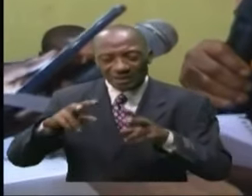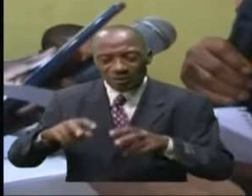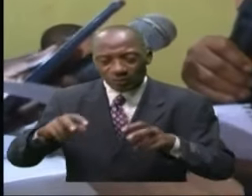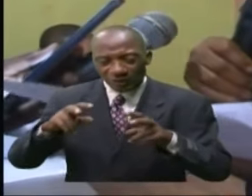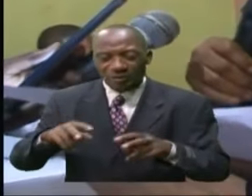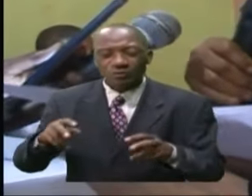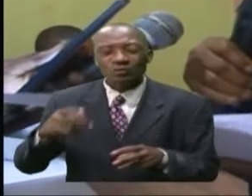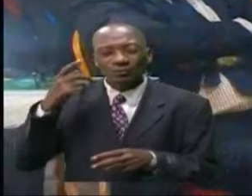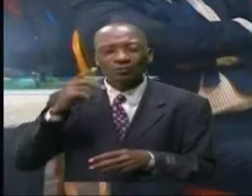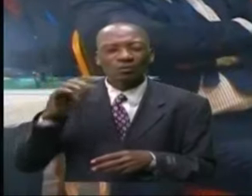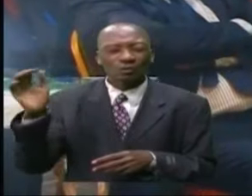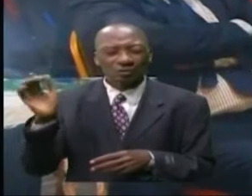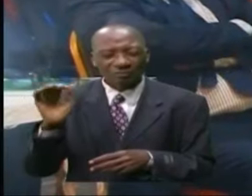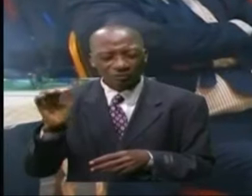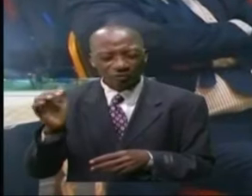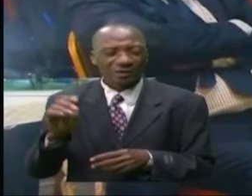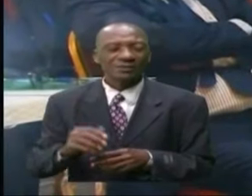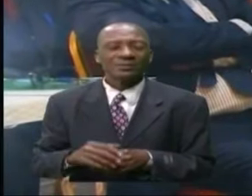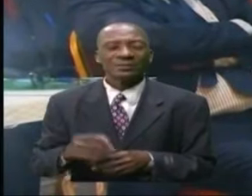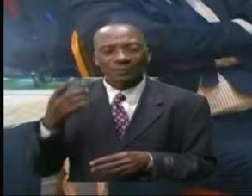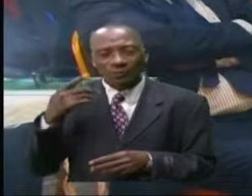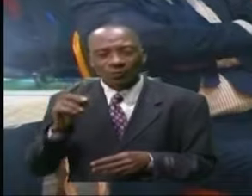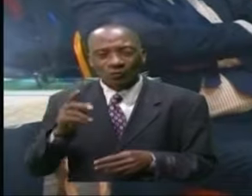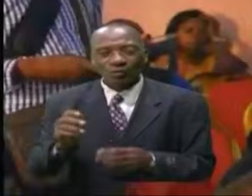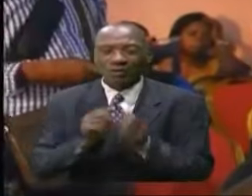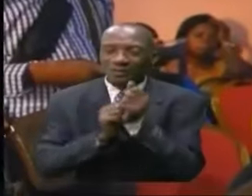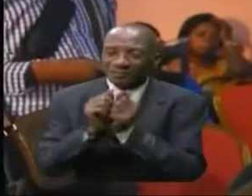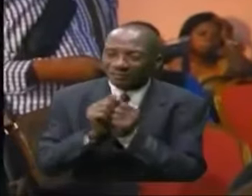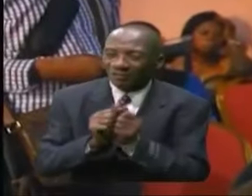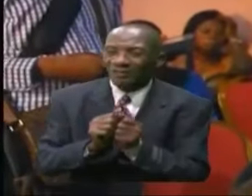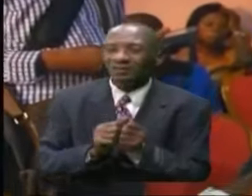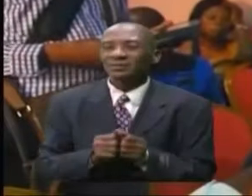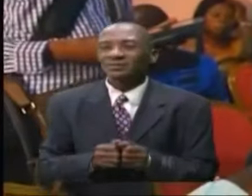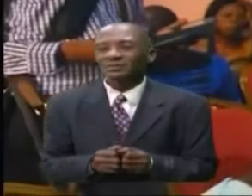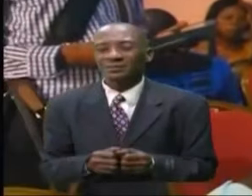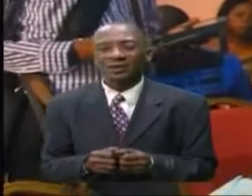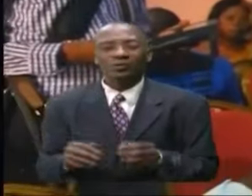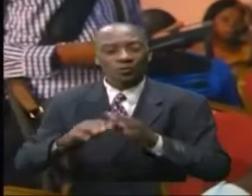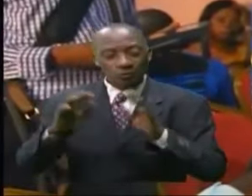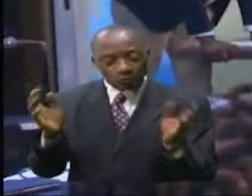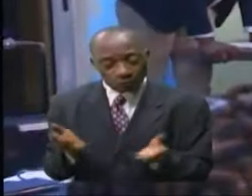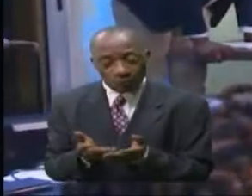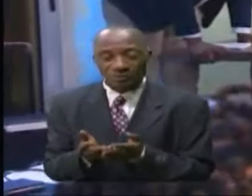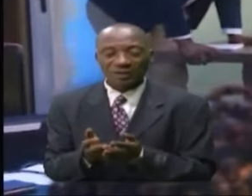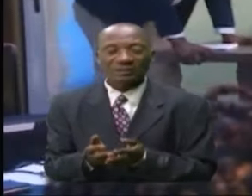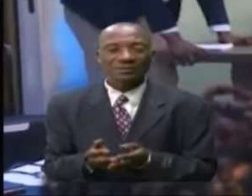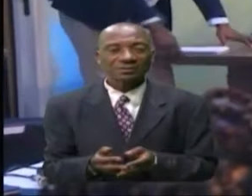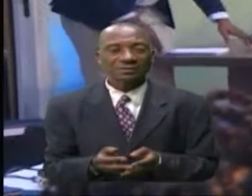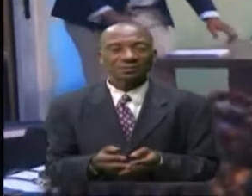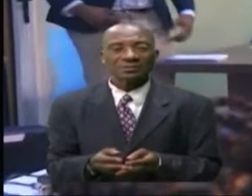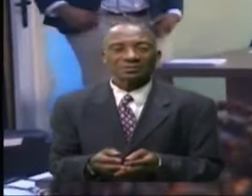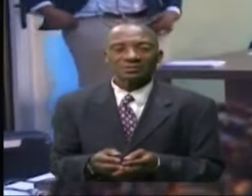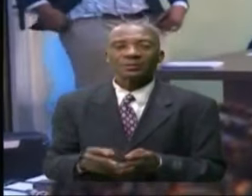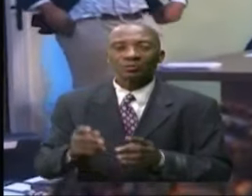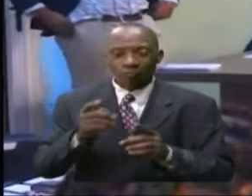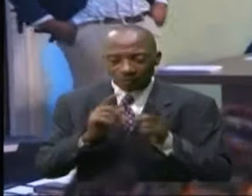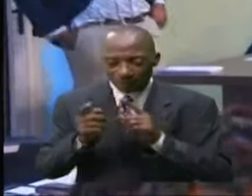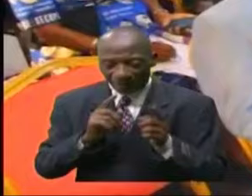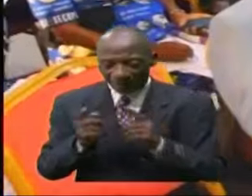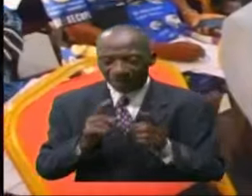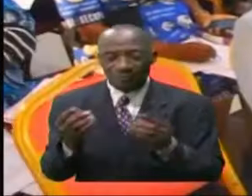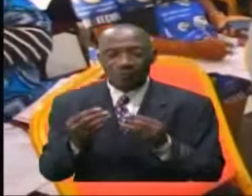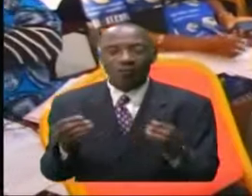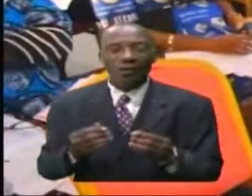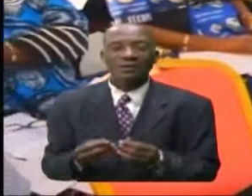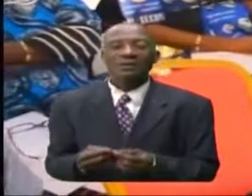communauté, élaborer un plan provincial d'aménagement du territoire avec plus de 400 plans d'aménagement au niveau